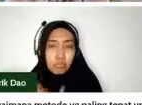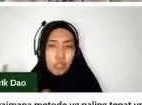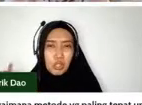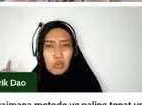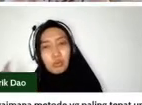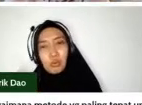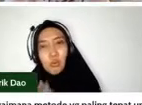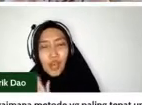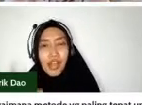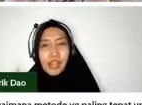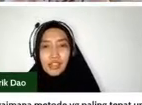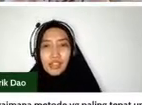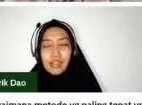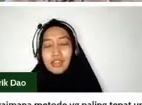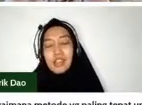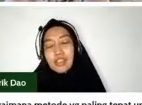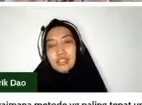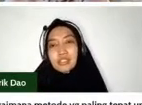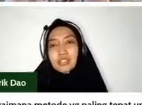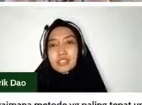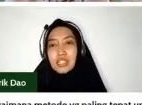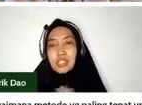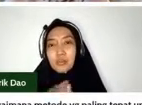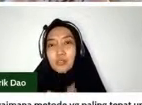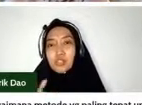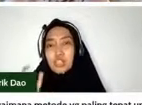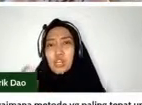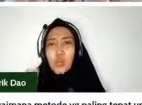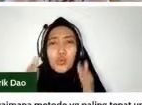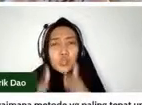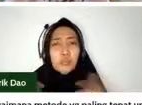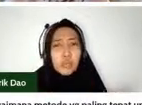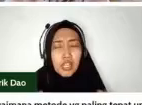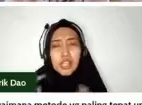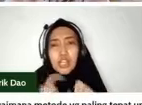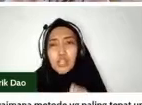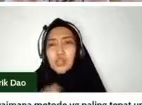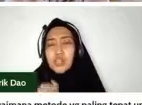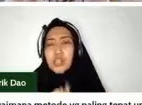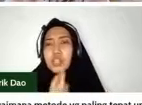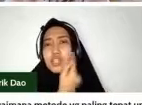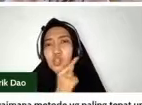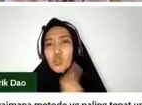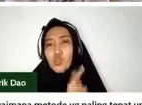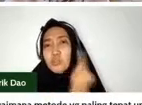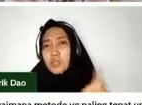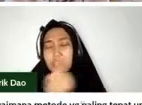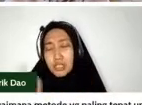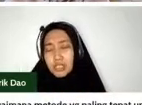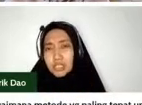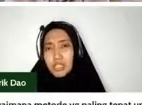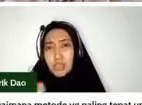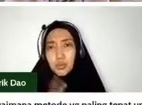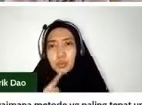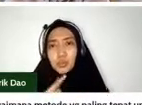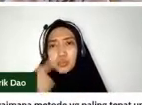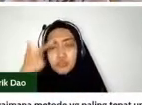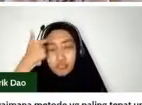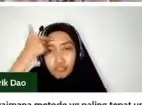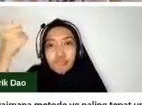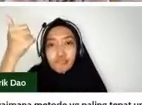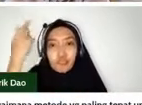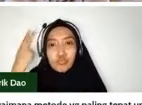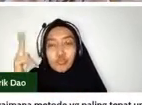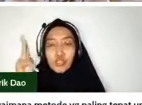Mungkin kalau metode khususnya seperti apa itu tergantung daripada guru masing-masing gitu. Mungkin guru-guru harus cerdas menggunakan metodenya itu salah